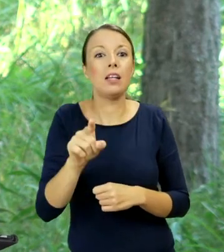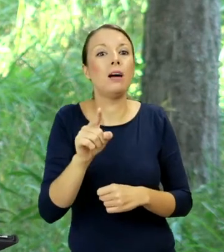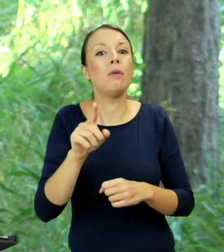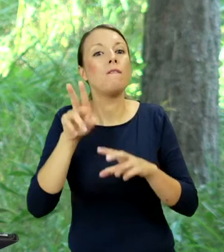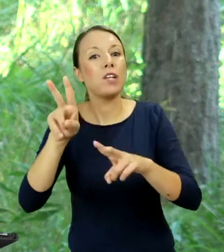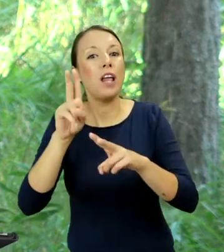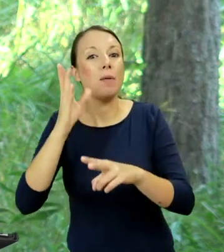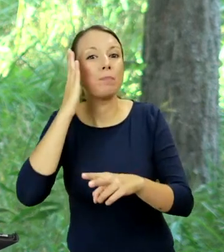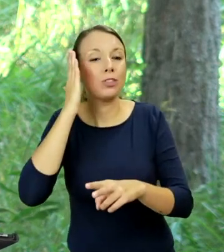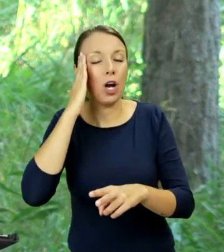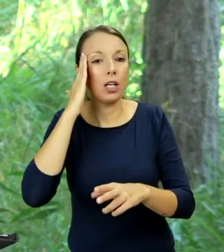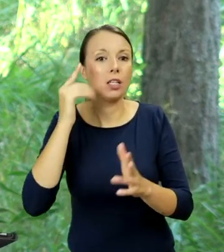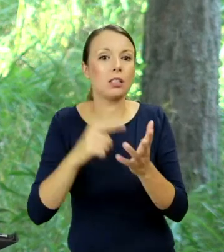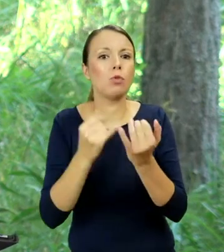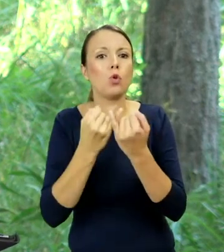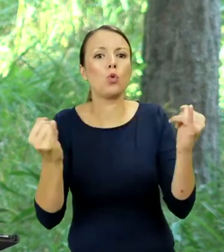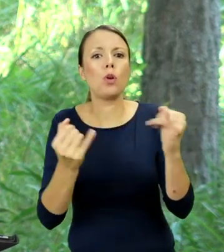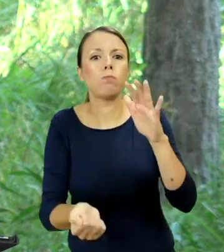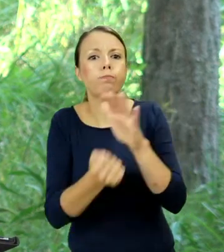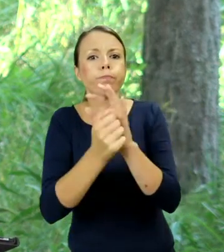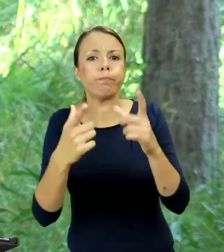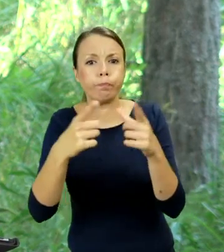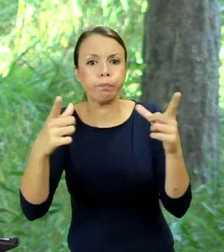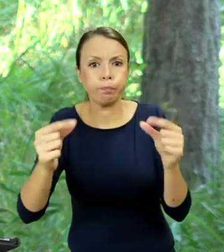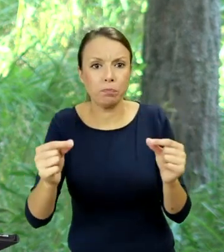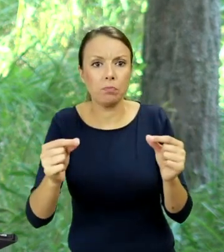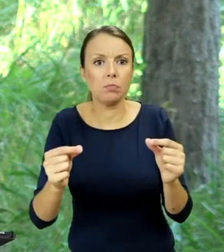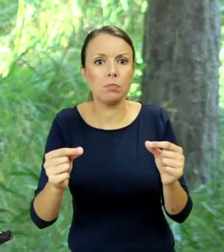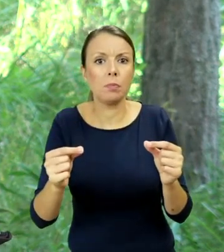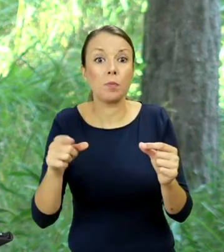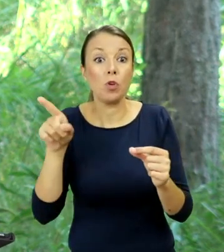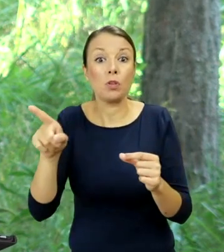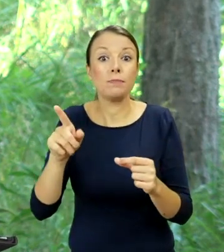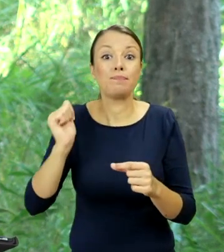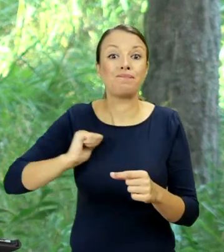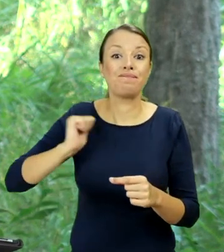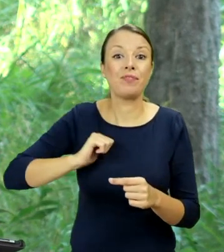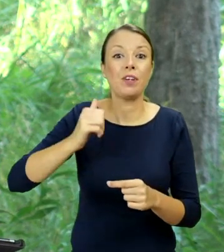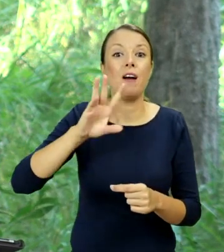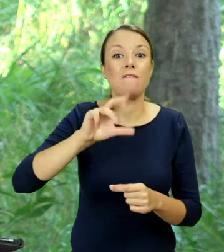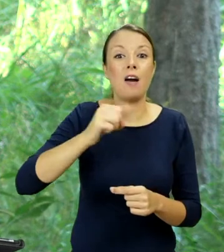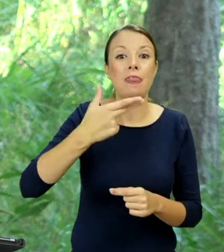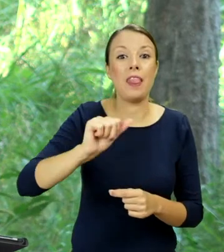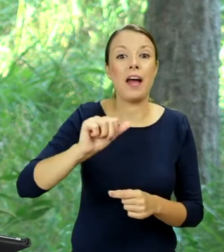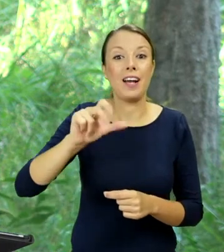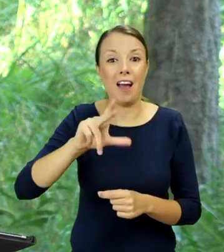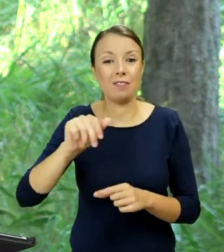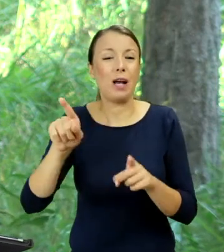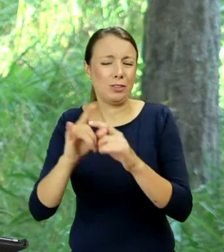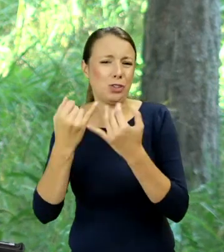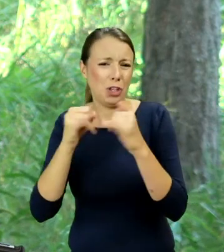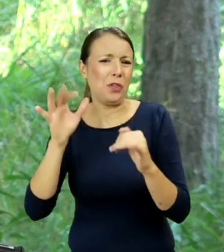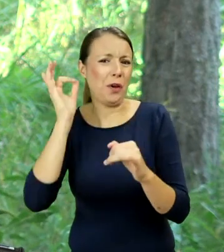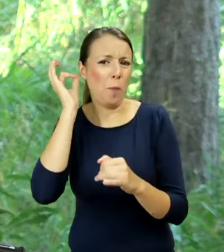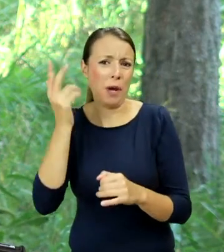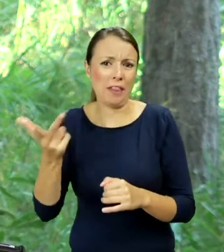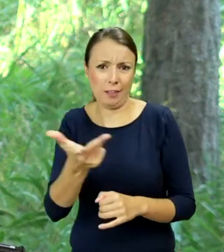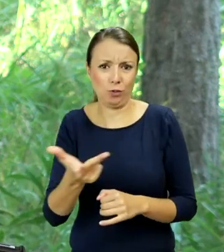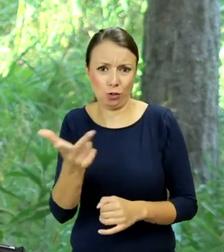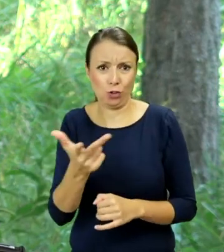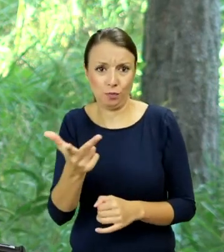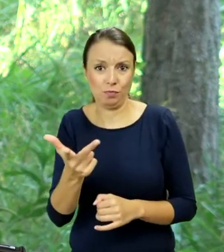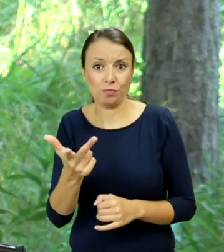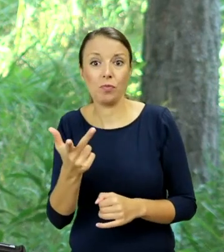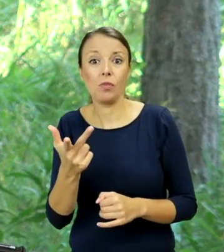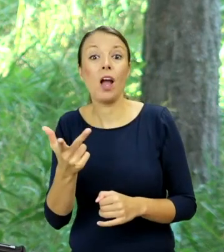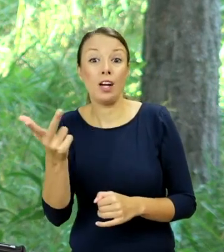wybuchowymi czekały na niego Wanda Krachelska, Maria Owczarczakówna i Albertyna Helbertówna, które